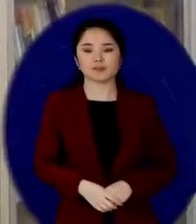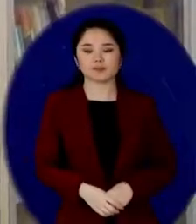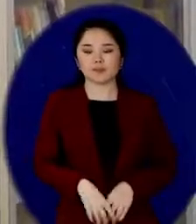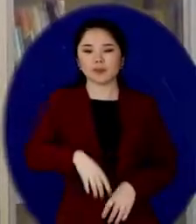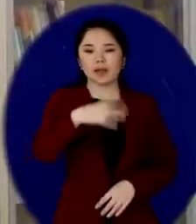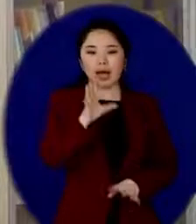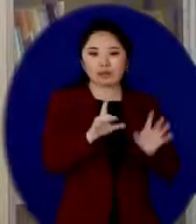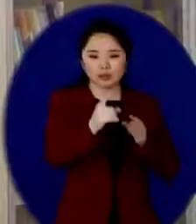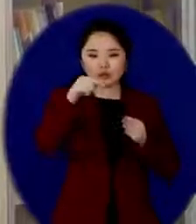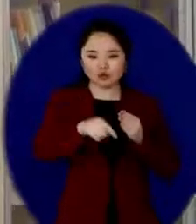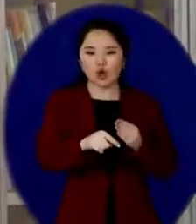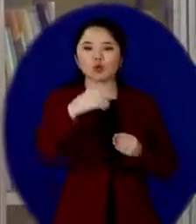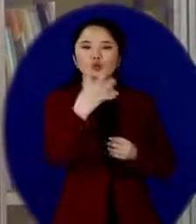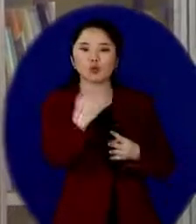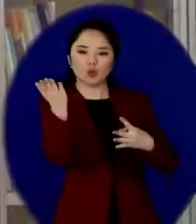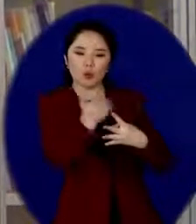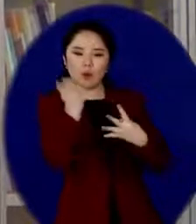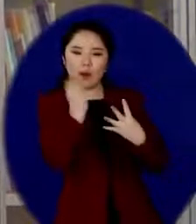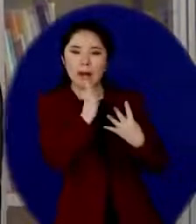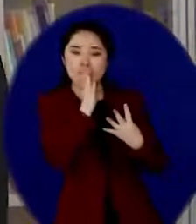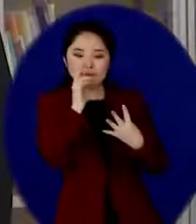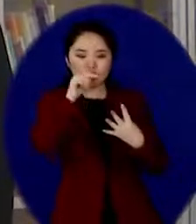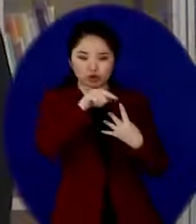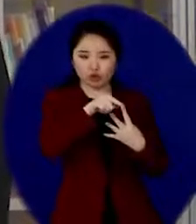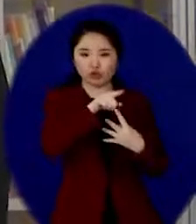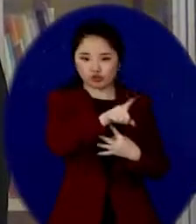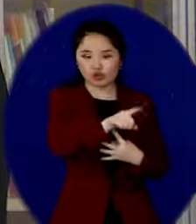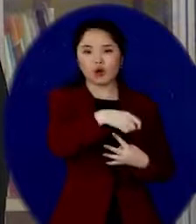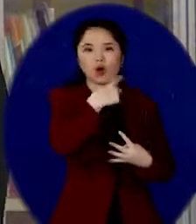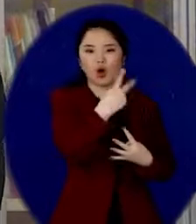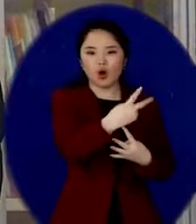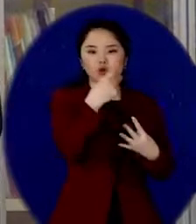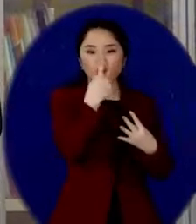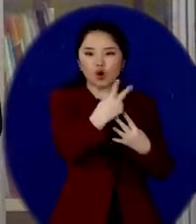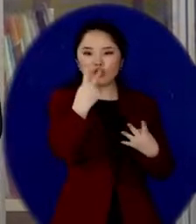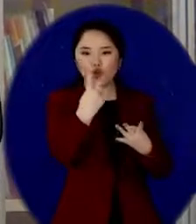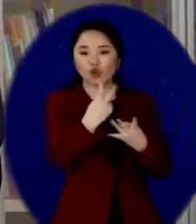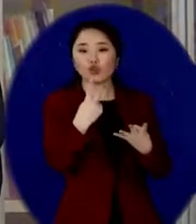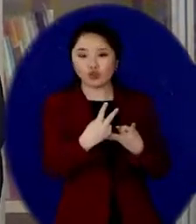4 тэнцүү хэсэгт хуваахад нэг хэсэгт 2 ноогдож